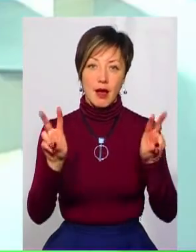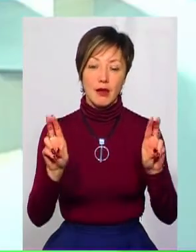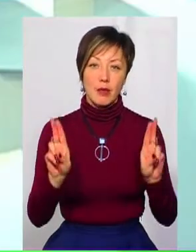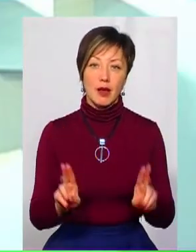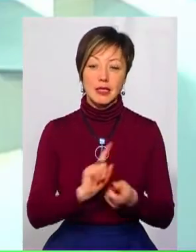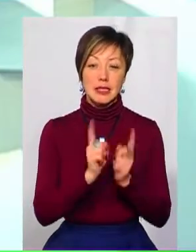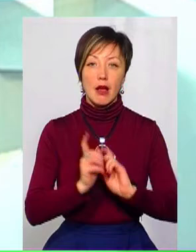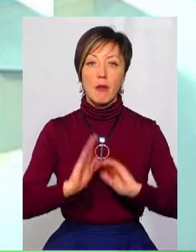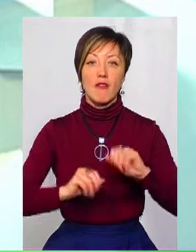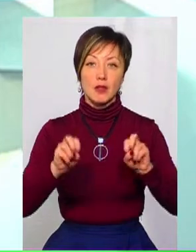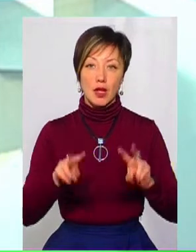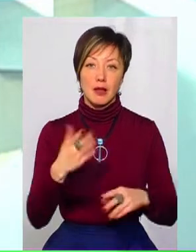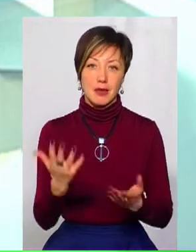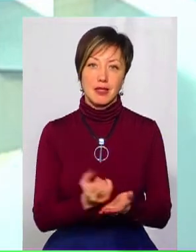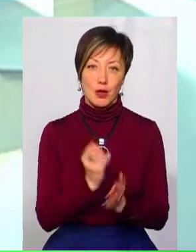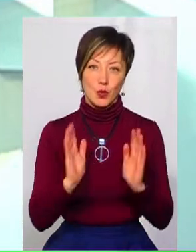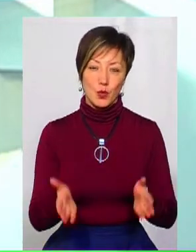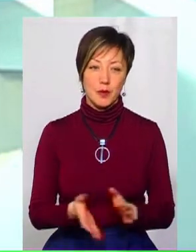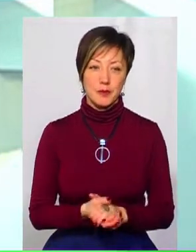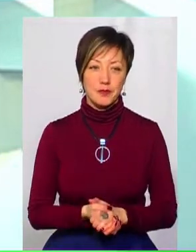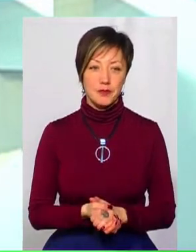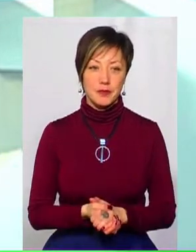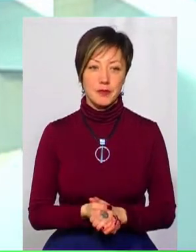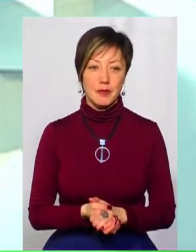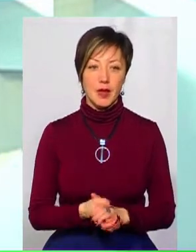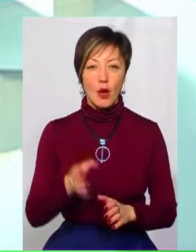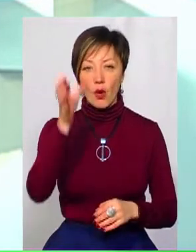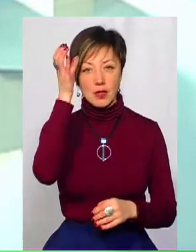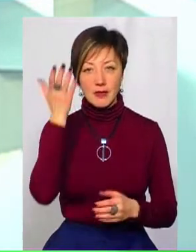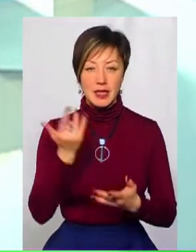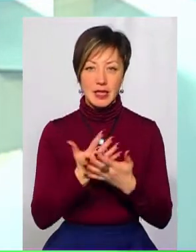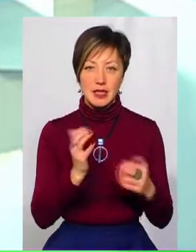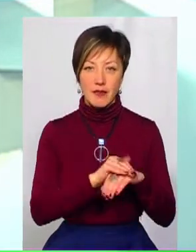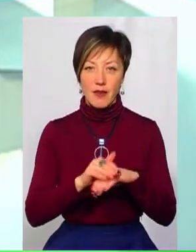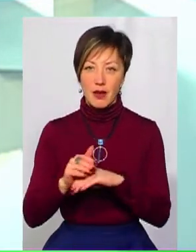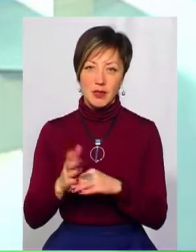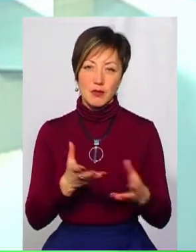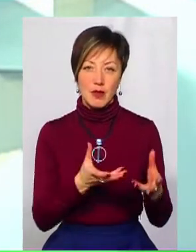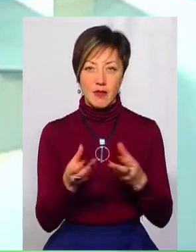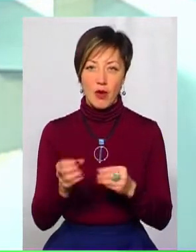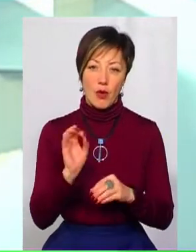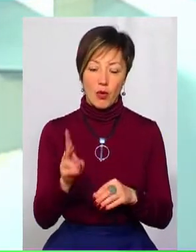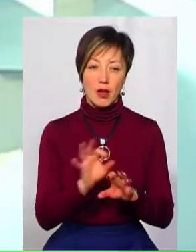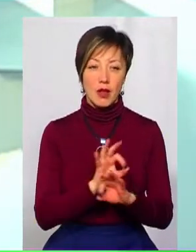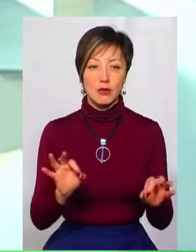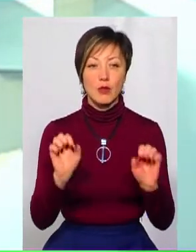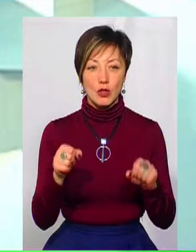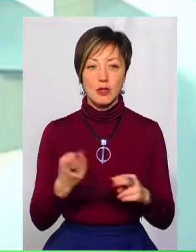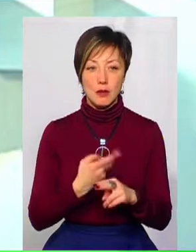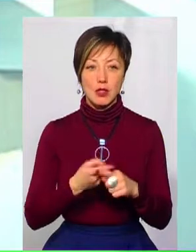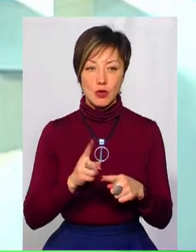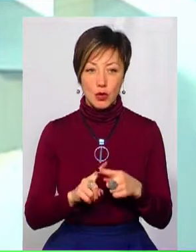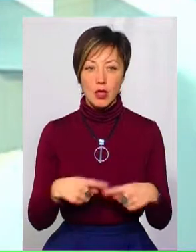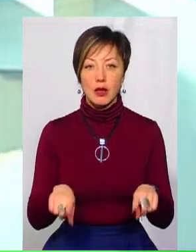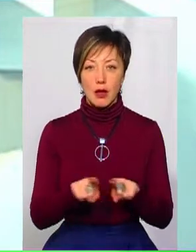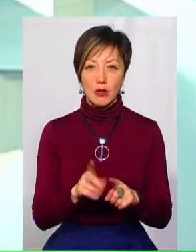стань професіоналом, і тебе знайдуть. Ну, тобто, і освіта, там різні фактори, які на це впливають, окей, це класно, але можна і без цього. Тобто,